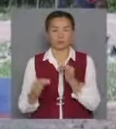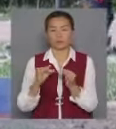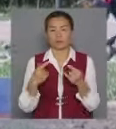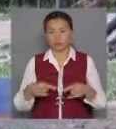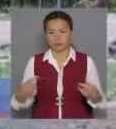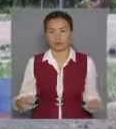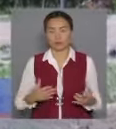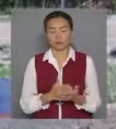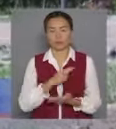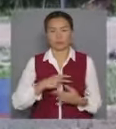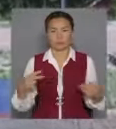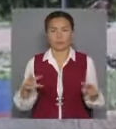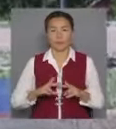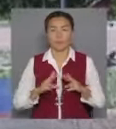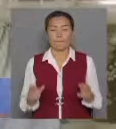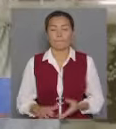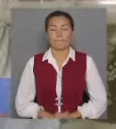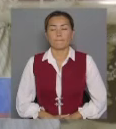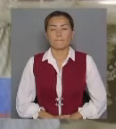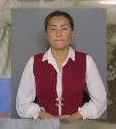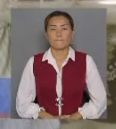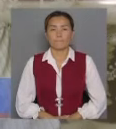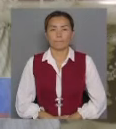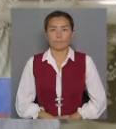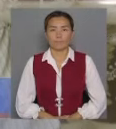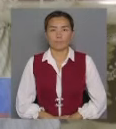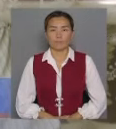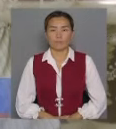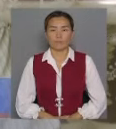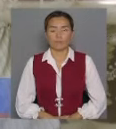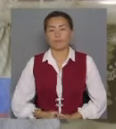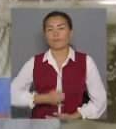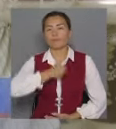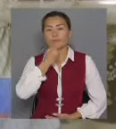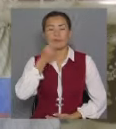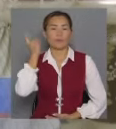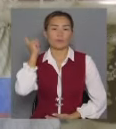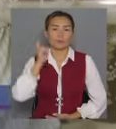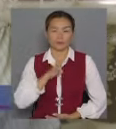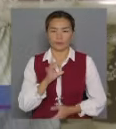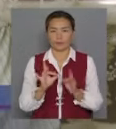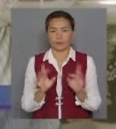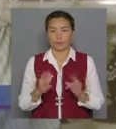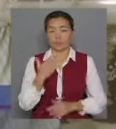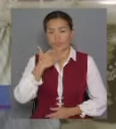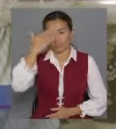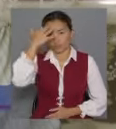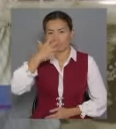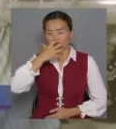тұру уақытымен пара-пар келеді. Қырдың ақсақалдары бұлар жазғы